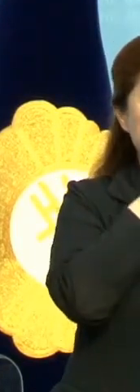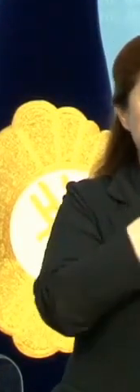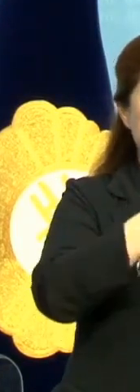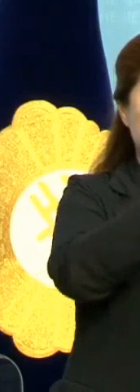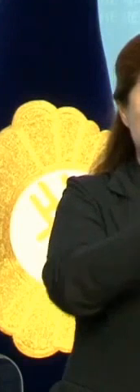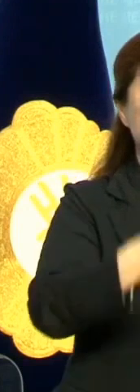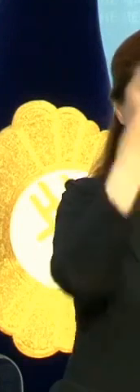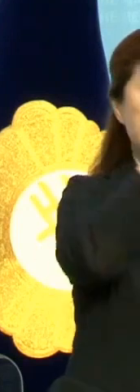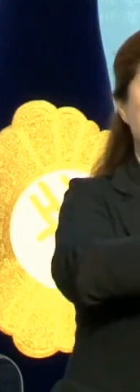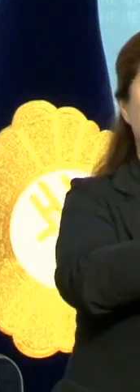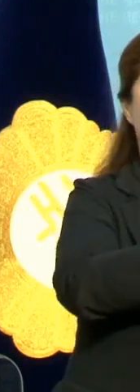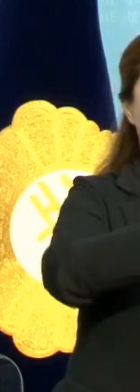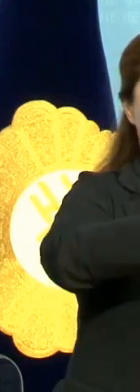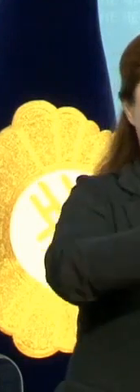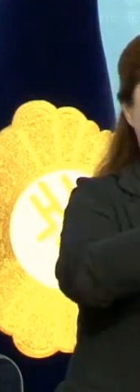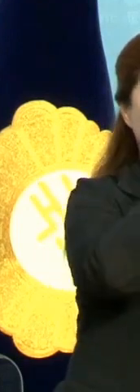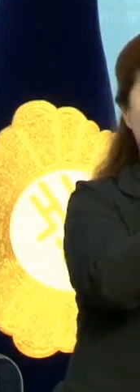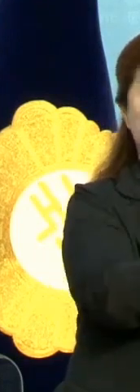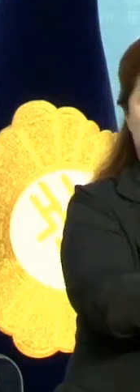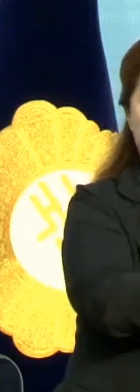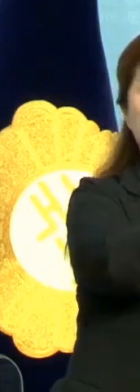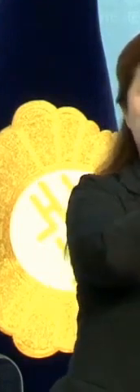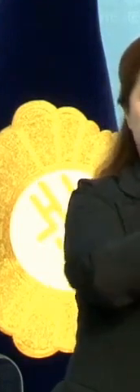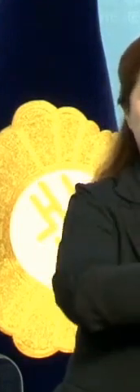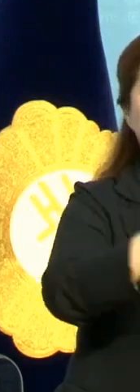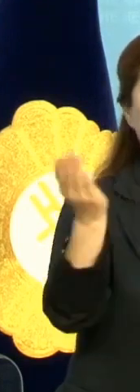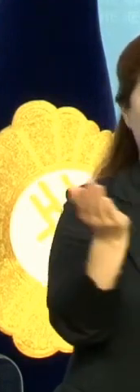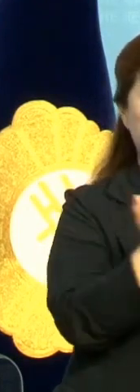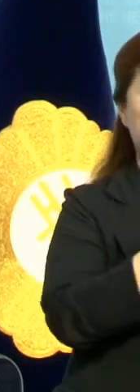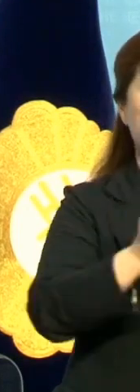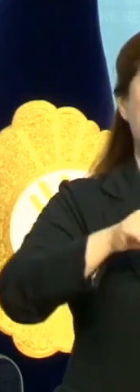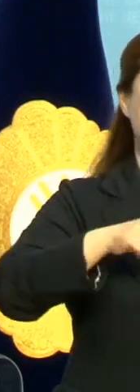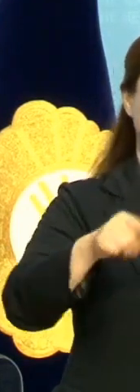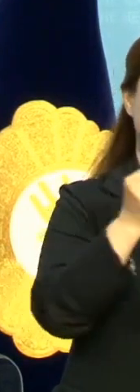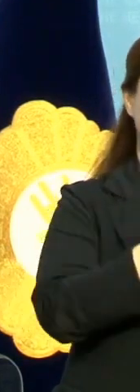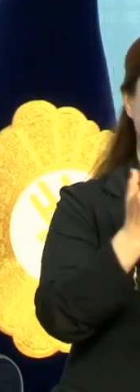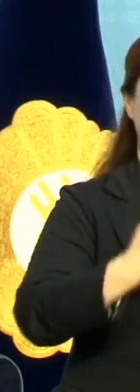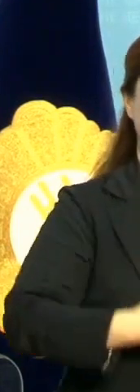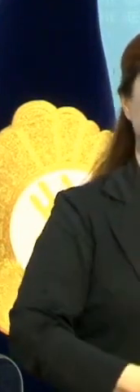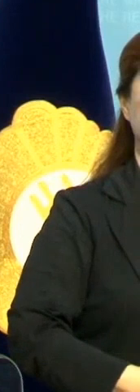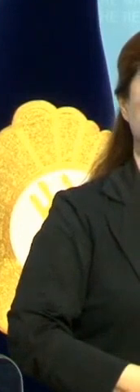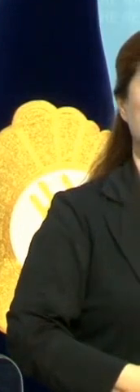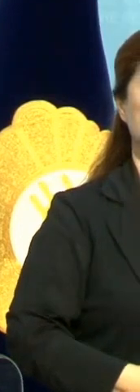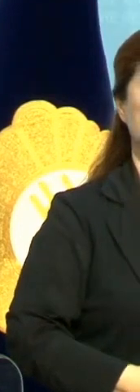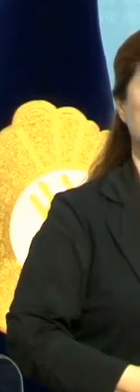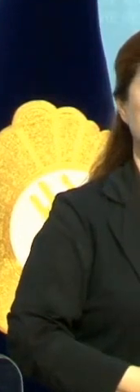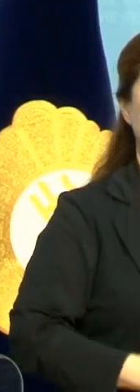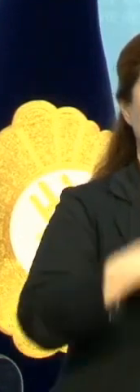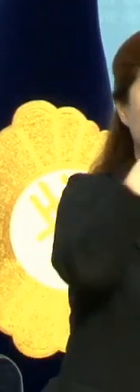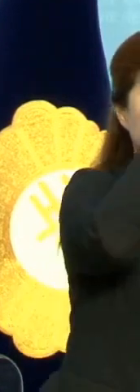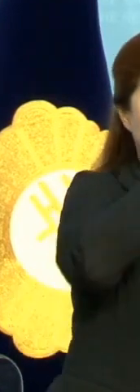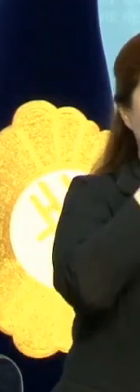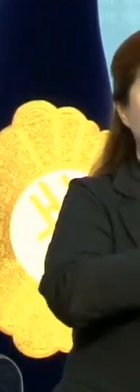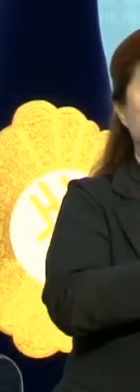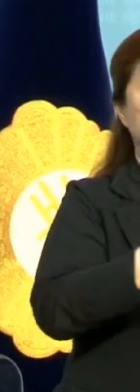조사하고 해결해야 할 부분들에 대해서는 합당한 행정조치를 해야 할 것입니다. 검찰에게